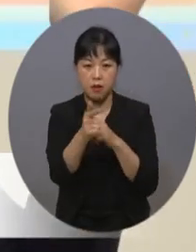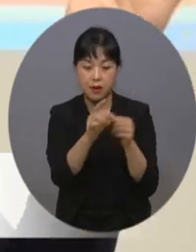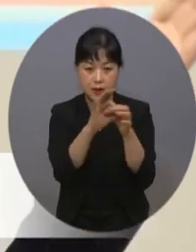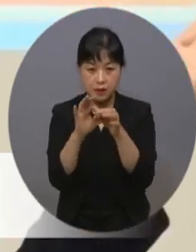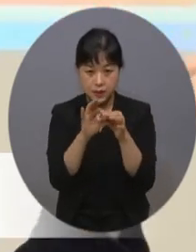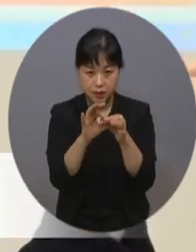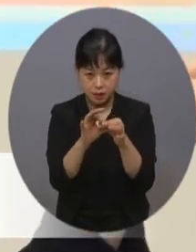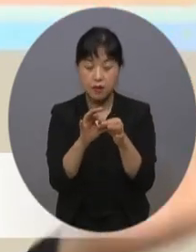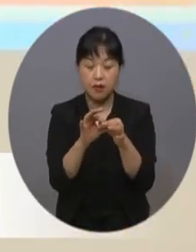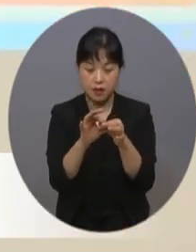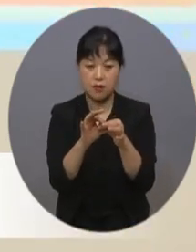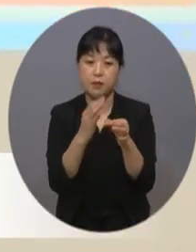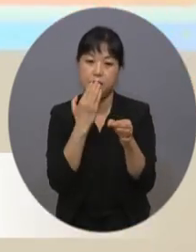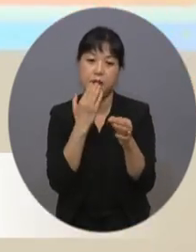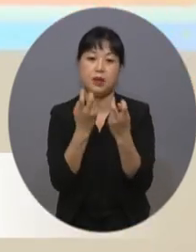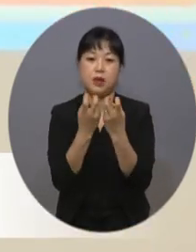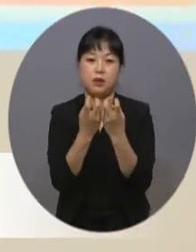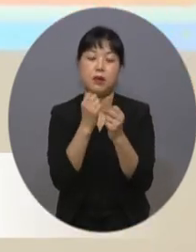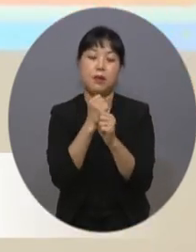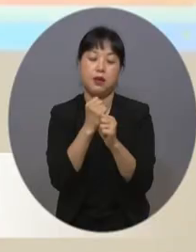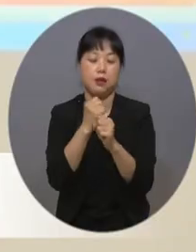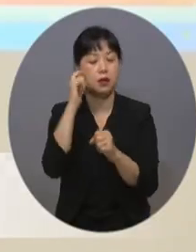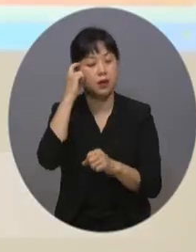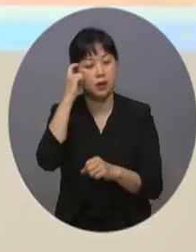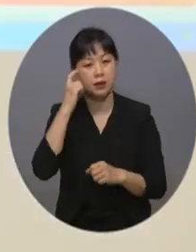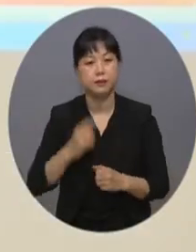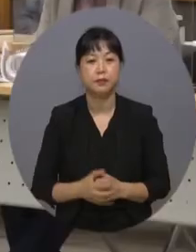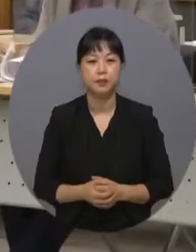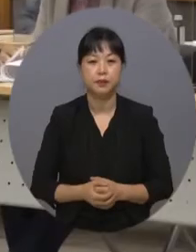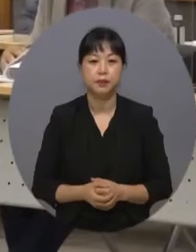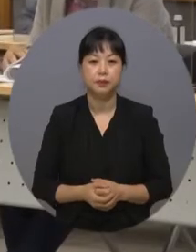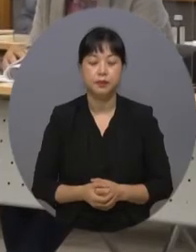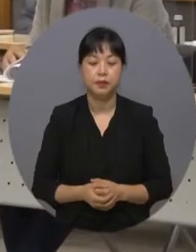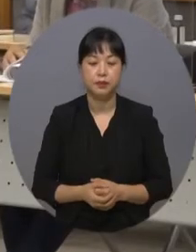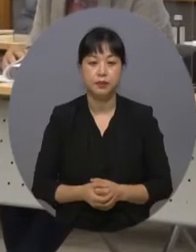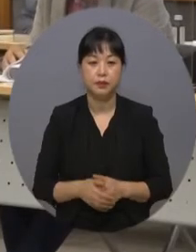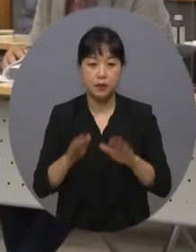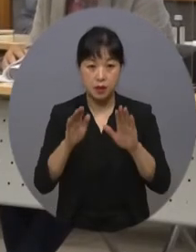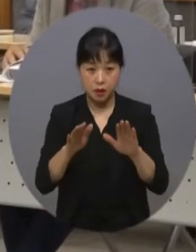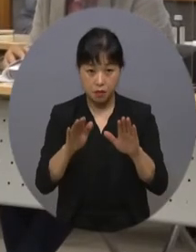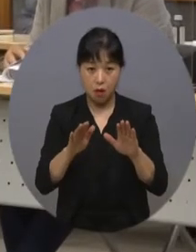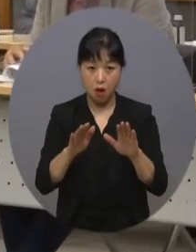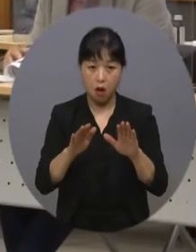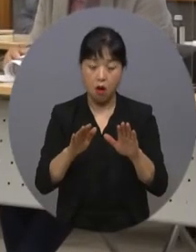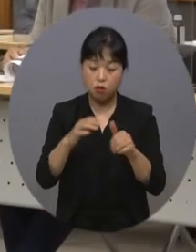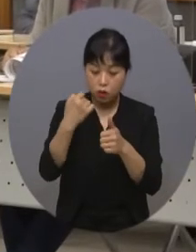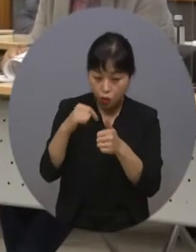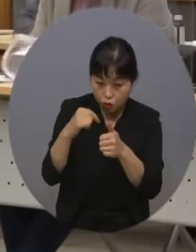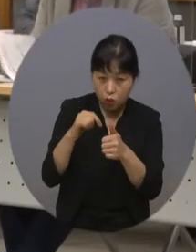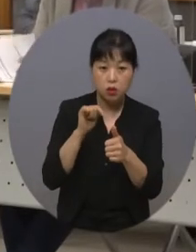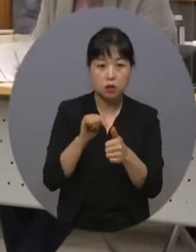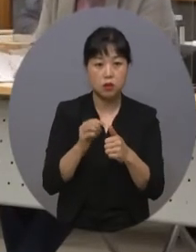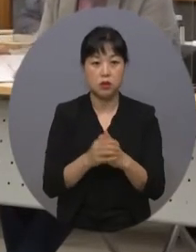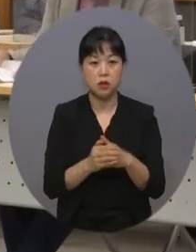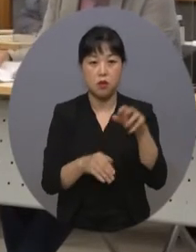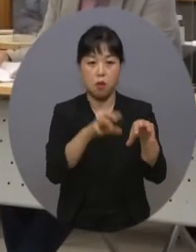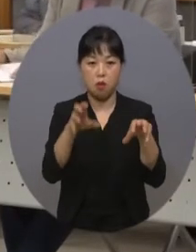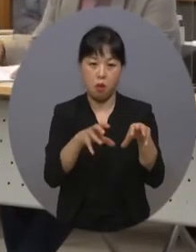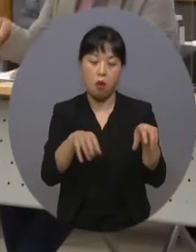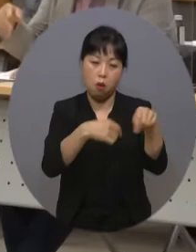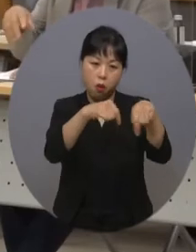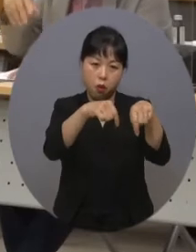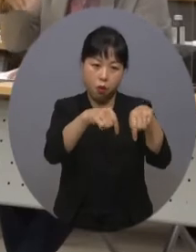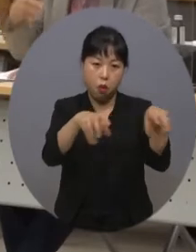아마 연결할 수 있는 기회가 될 것이라고 생각하고요. 이번 교육을 통하여 통장들은 시민들이 더 살기